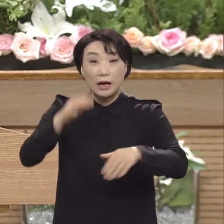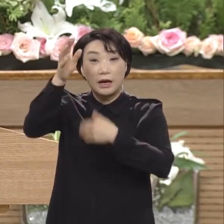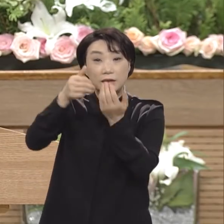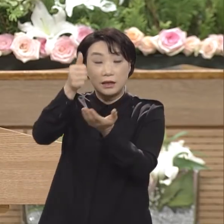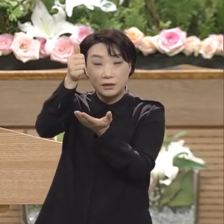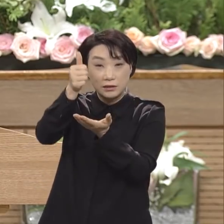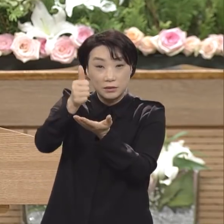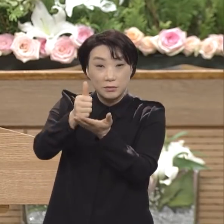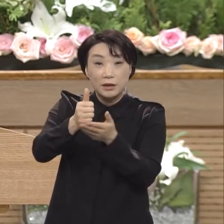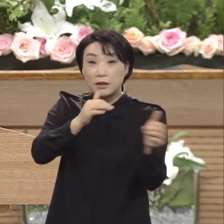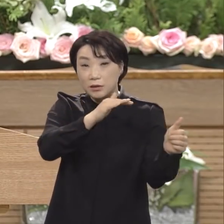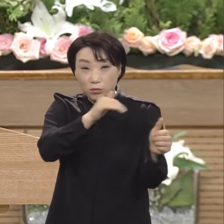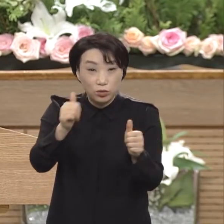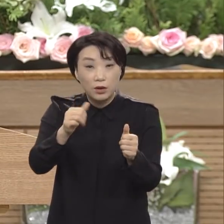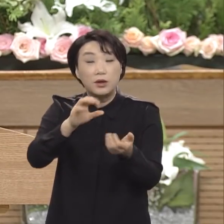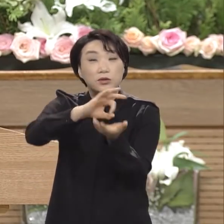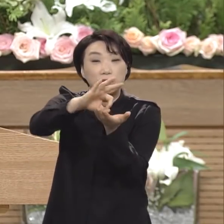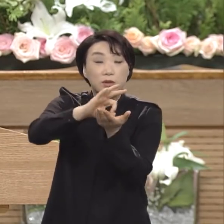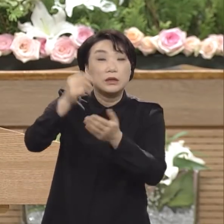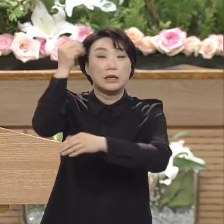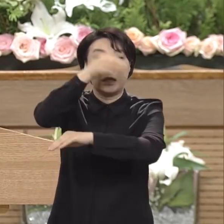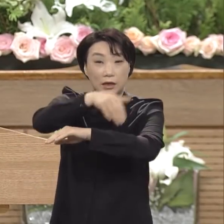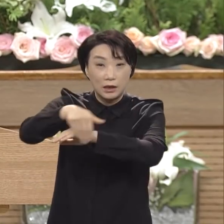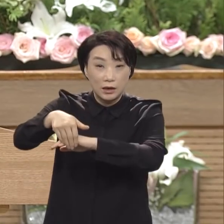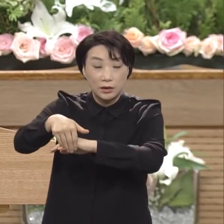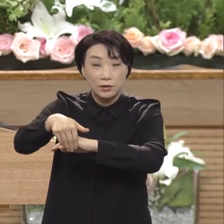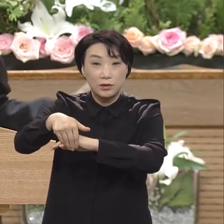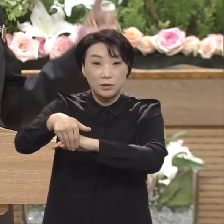하나님이 어떻게 쓰겠다는 계획을